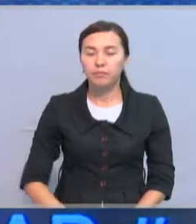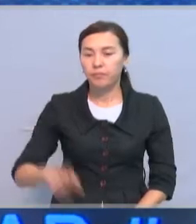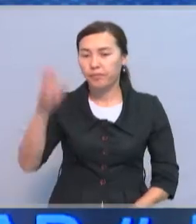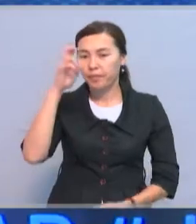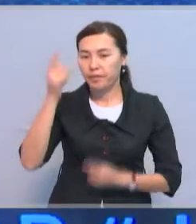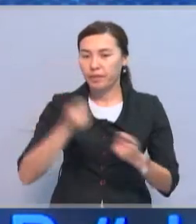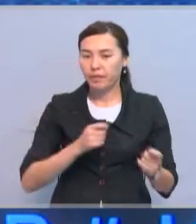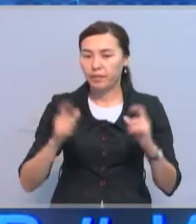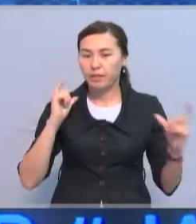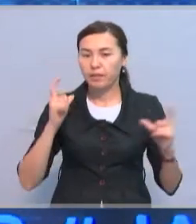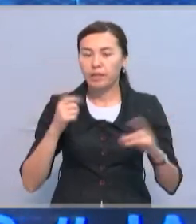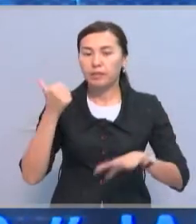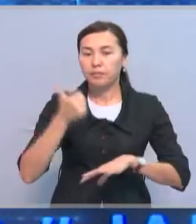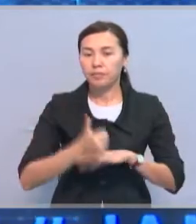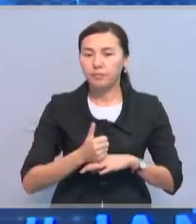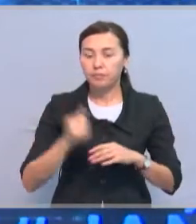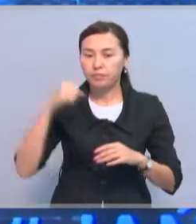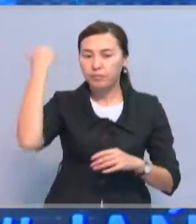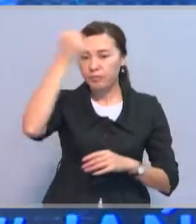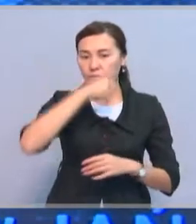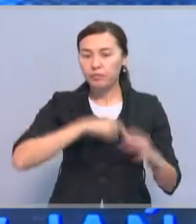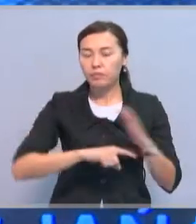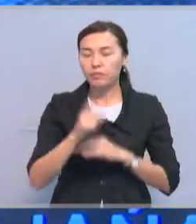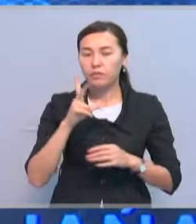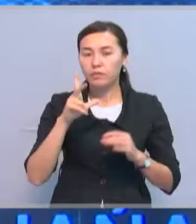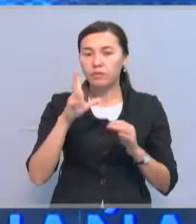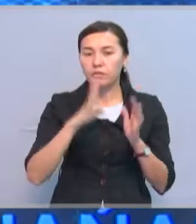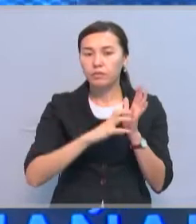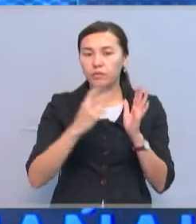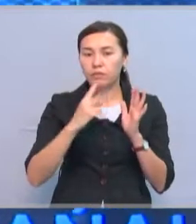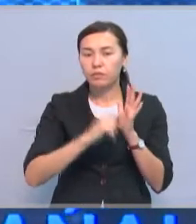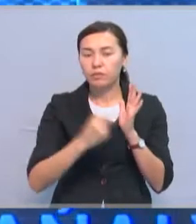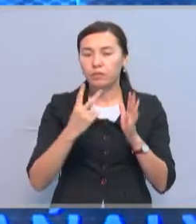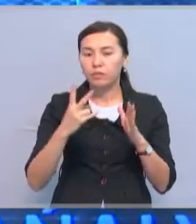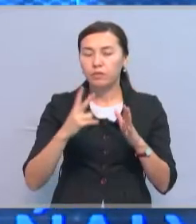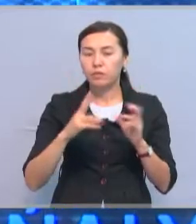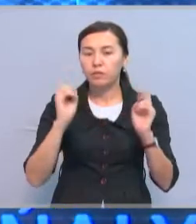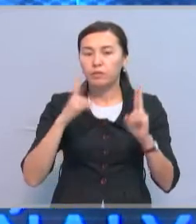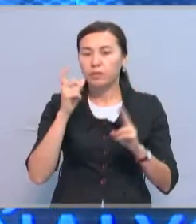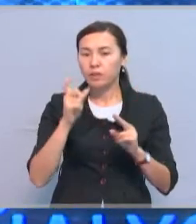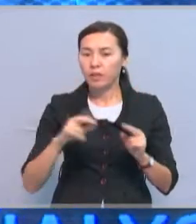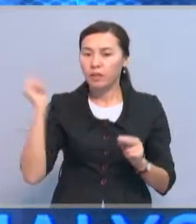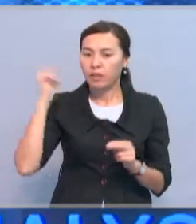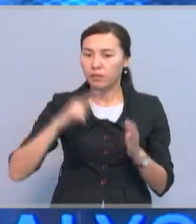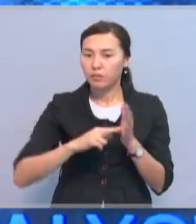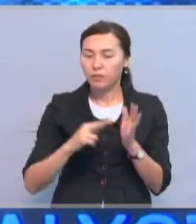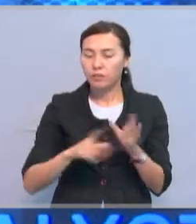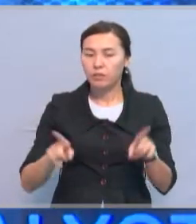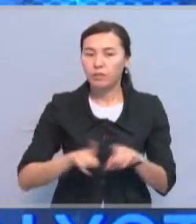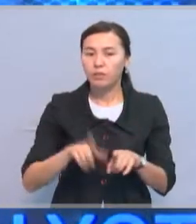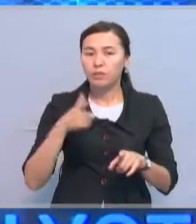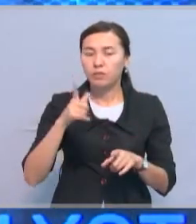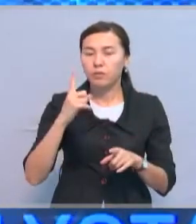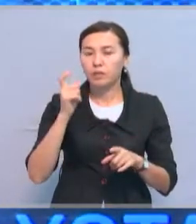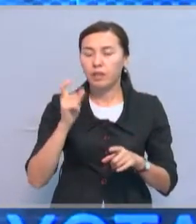Мемлекеттік басқару академиясының базасында жыл басынан бері 972 мемлекеттік қызметші біліктілігін арттырған. Жоспарға сәйкес